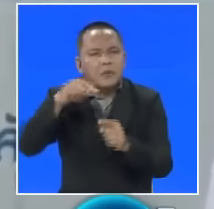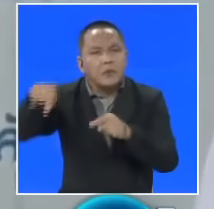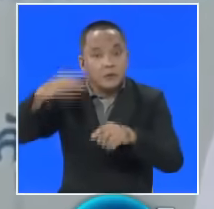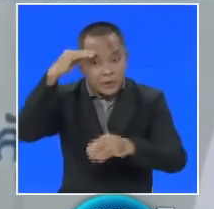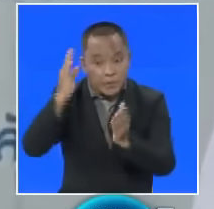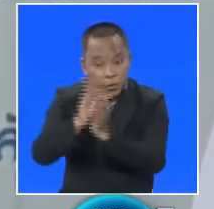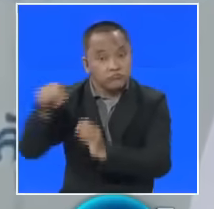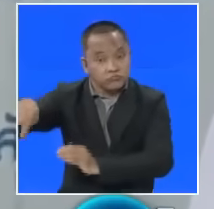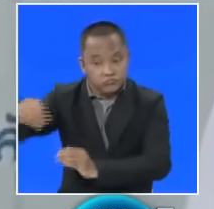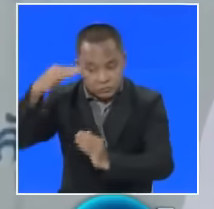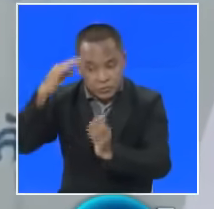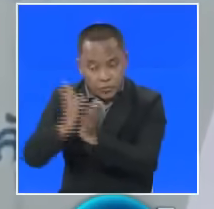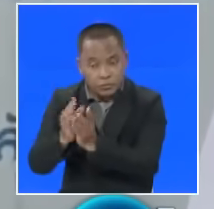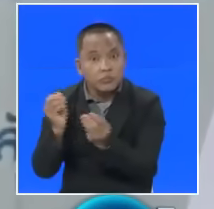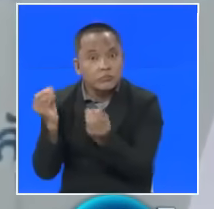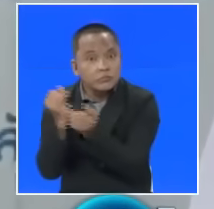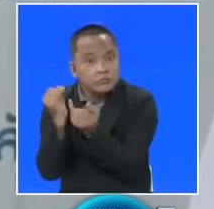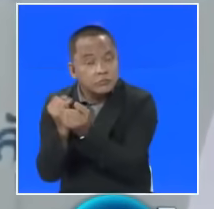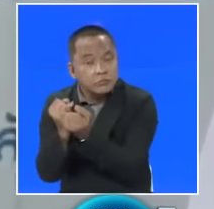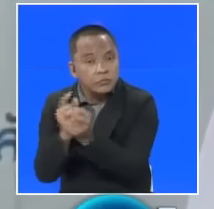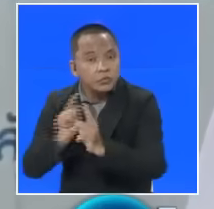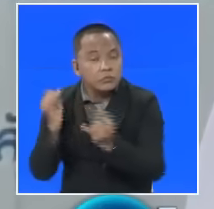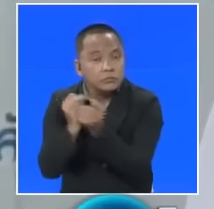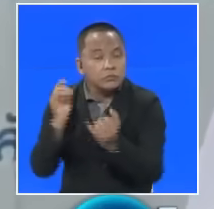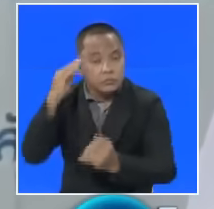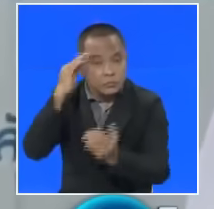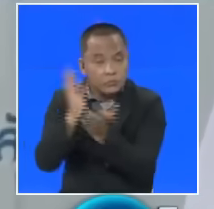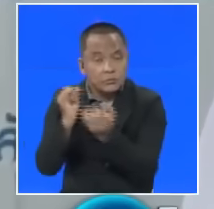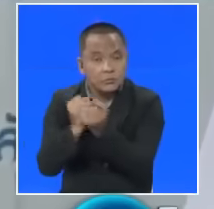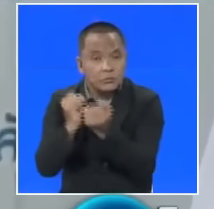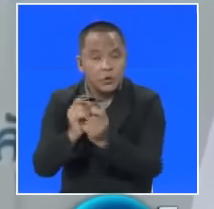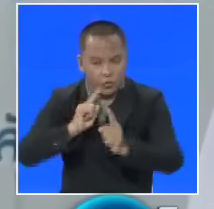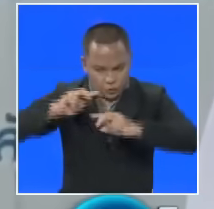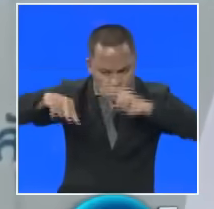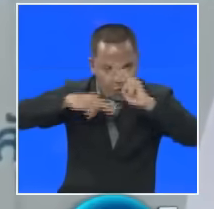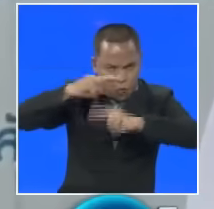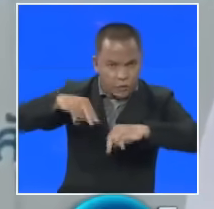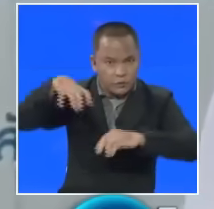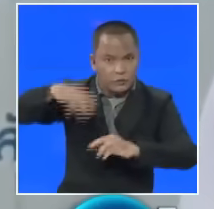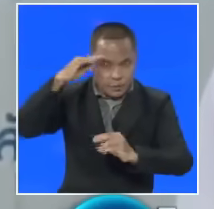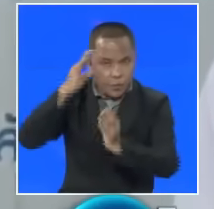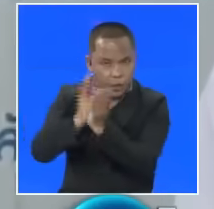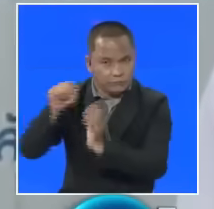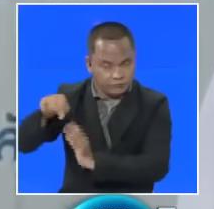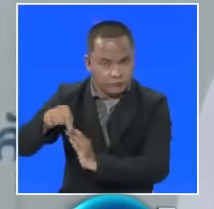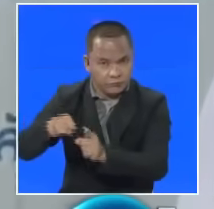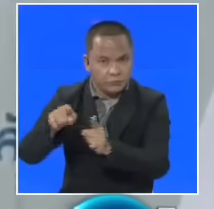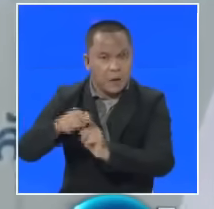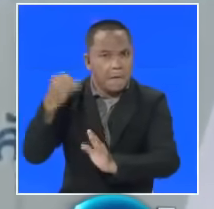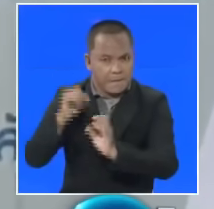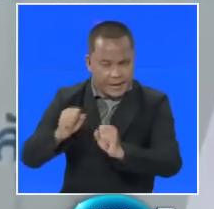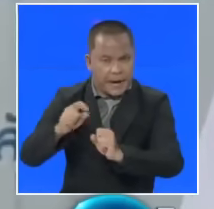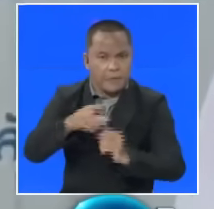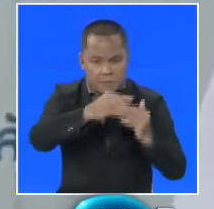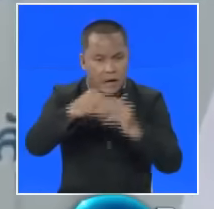ามีตำรวจบางยี่ขันเนี่ยไปเอี่ยวกับเว็บพนันด้วยหรือเปล่าเพราะว่าท่านต้องตรวจสอบนะสน.บางยี่ขันเพราะมันมีความพยาย